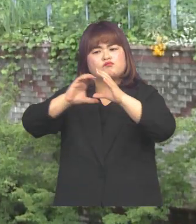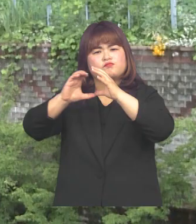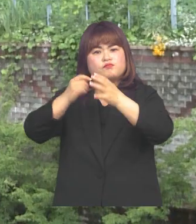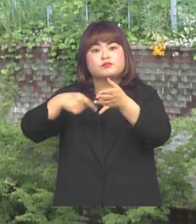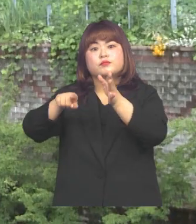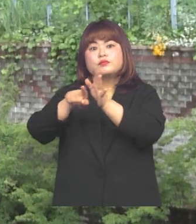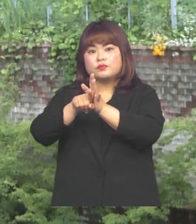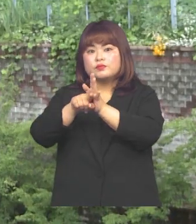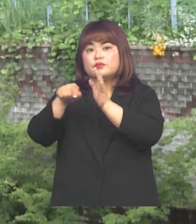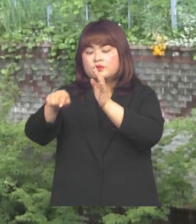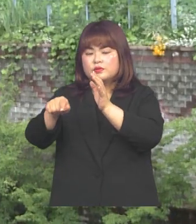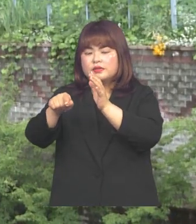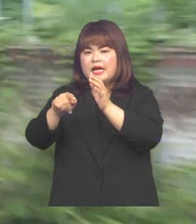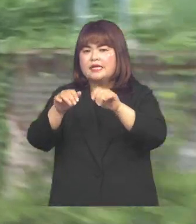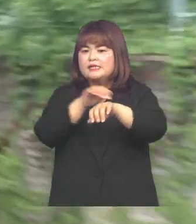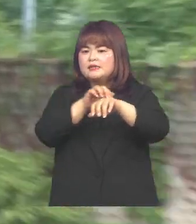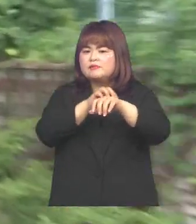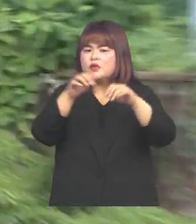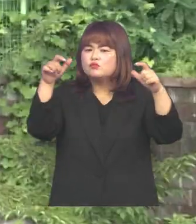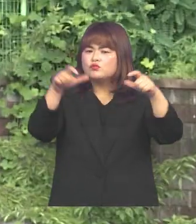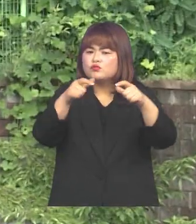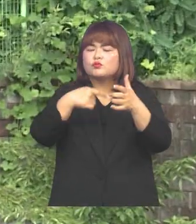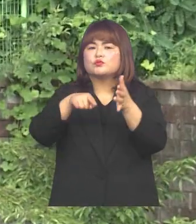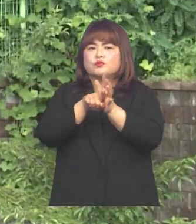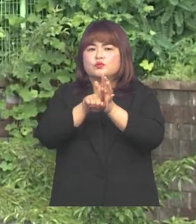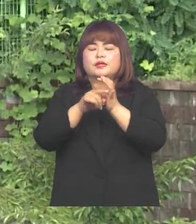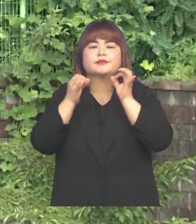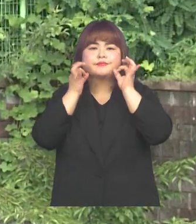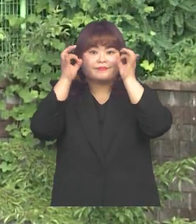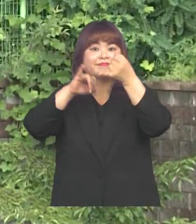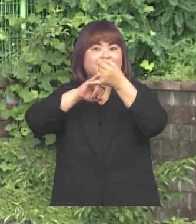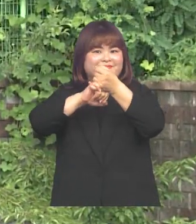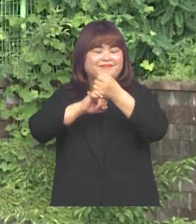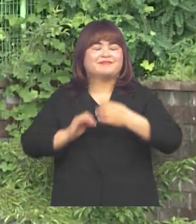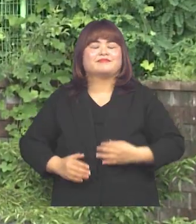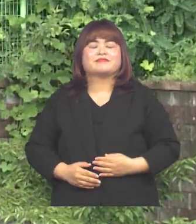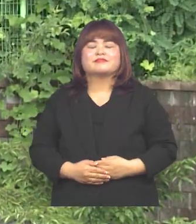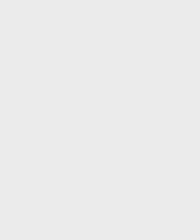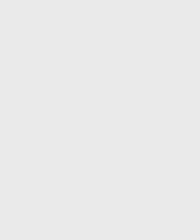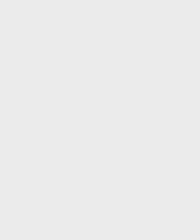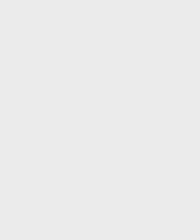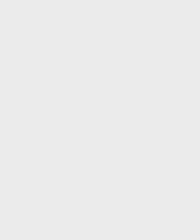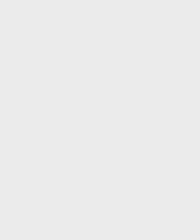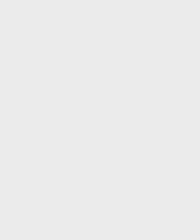적극적인 소통 행정을 펼치며 시민들의 불편을 최소화하는 데 최선을 다하겠습니다.